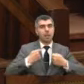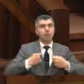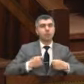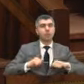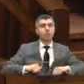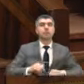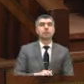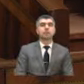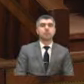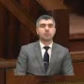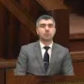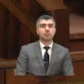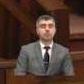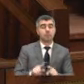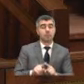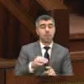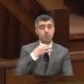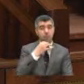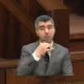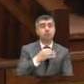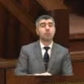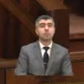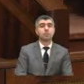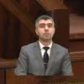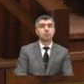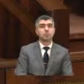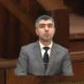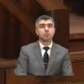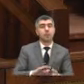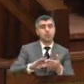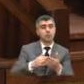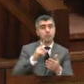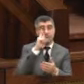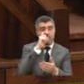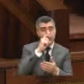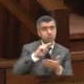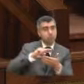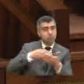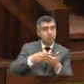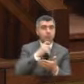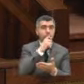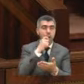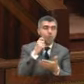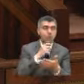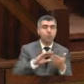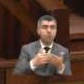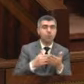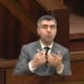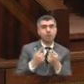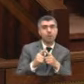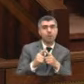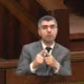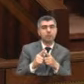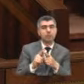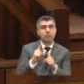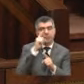الوزير، أنتم تكلمتوا وقلتوا على أن هذا القرار تخط صعب بمناسبة هذا الشهر ديال رمضان، وأنكم عرضتوا منذ البداية واحد مجموعة